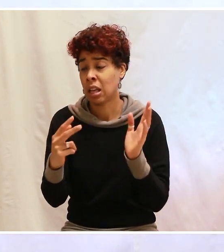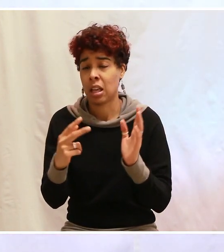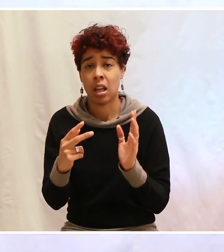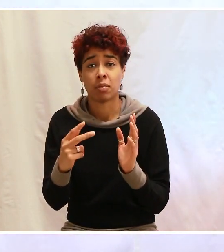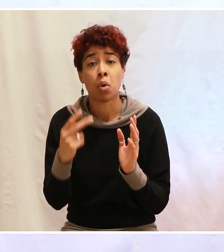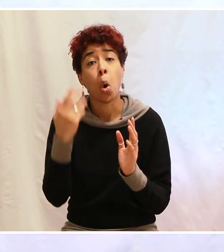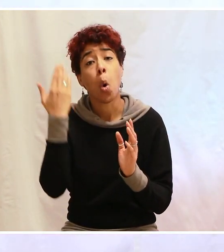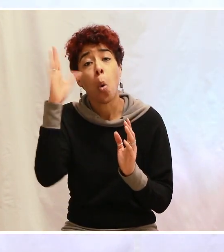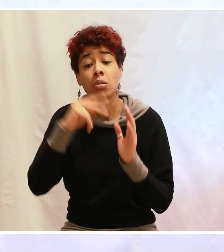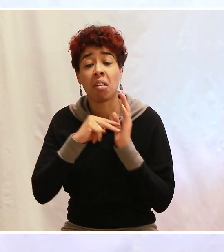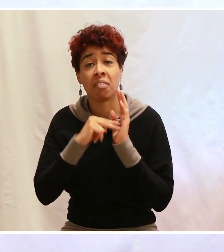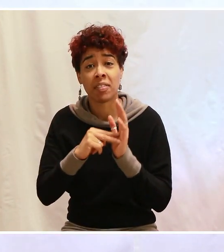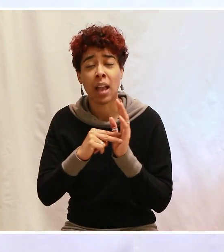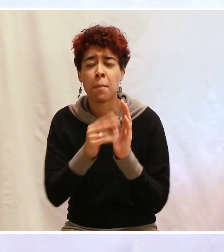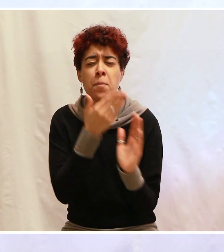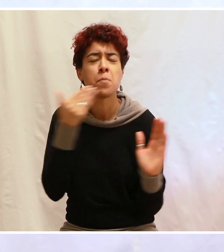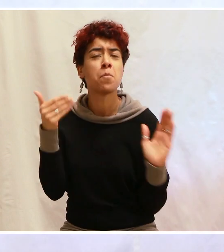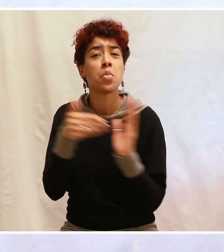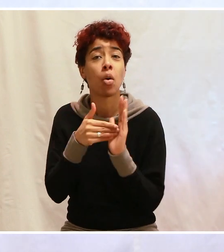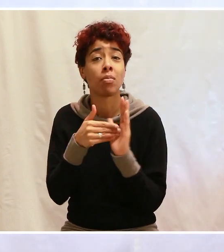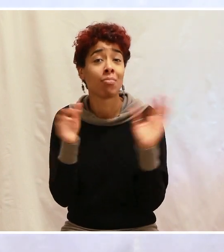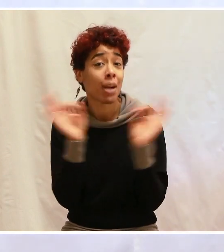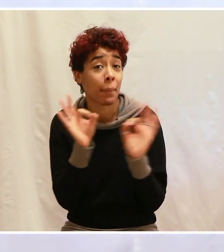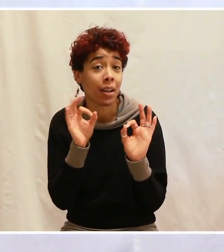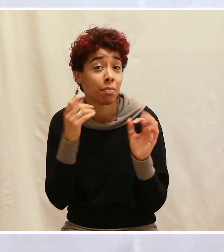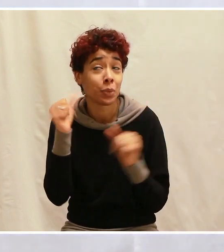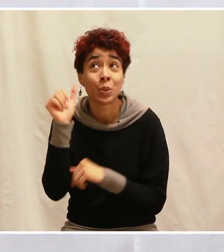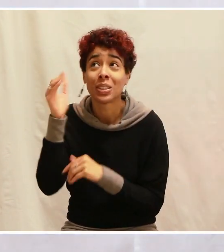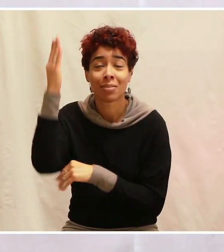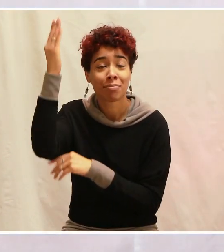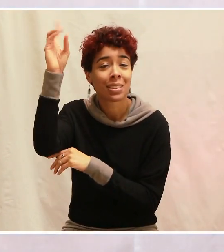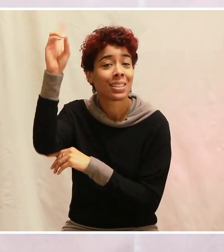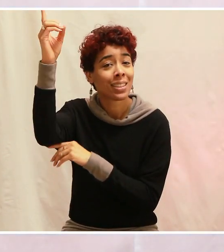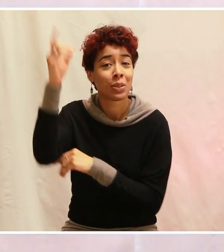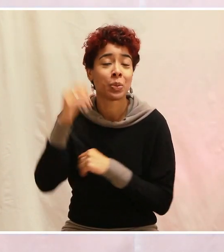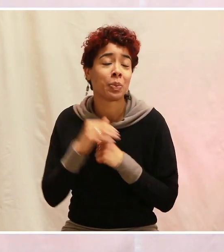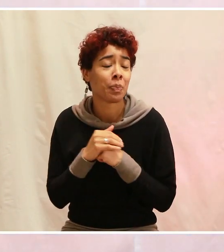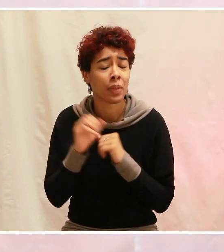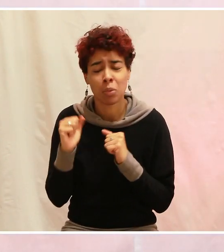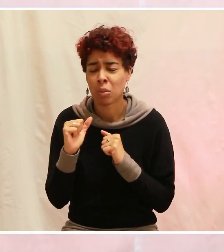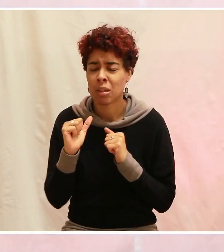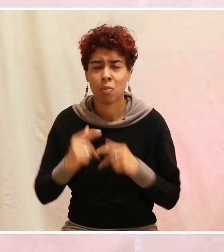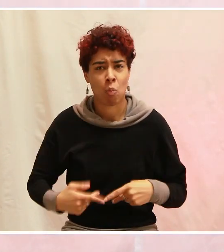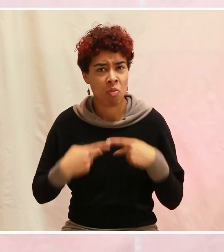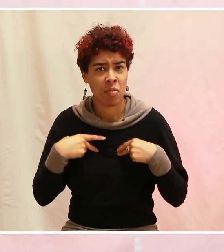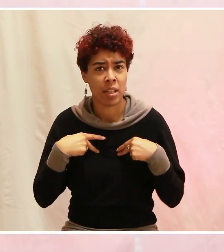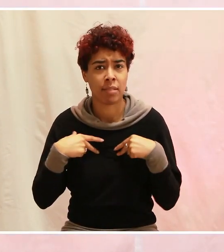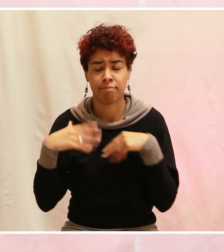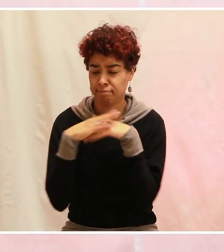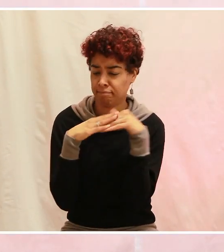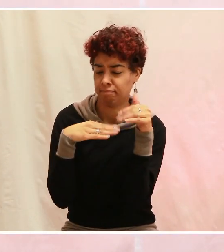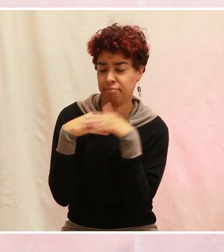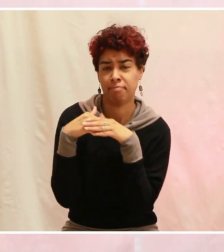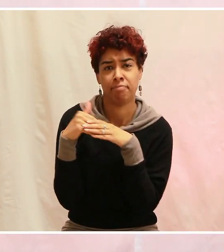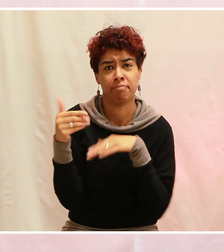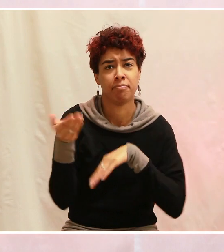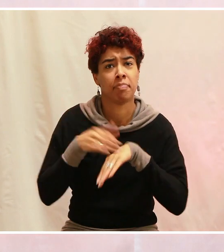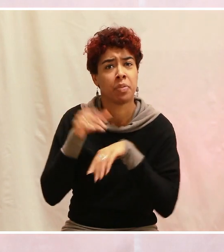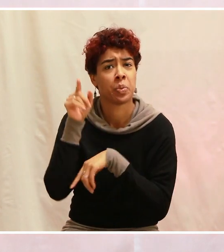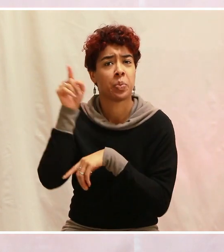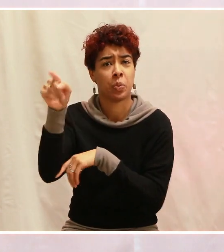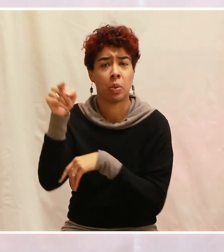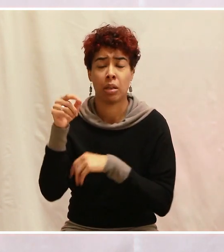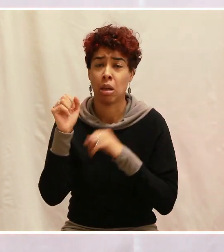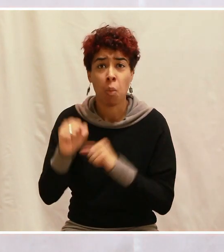plus fiable que Dieu parce qu'il est le rocher des siècles. Et il est celui sur qui on peut bâtir notre vie, sur qui on peut s'accrocher et avoir